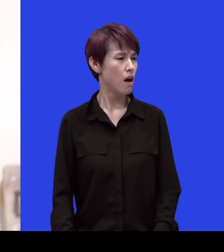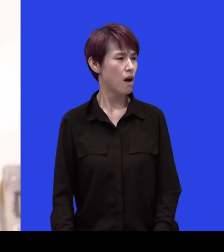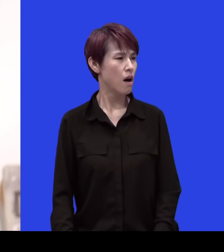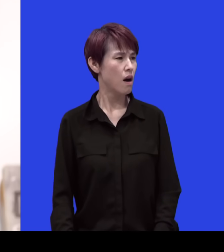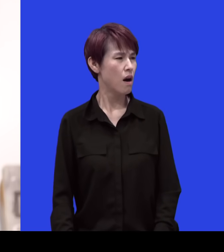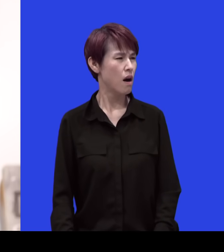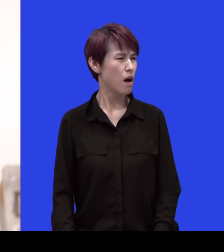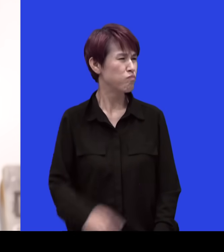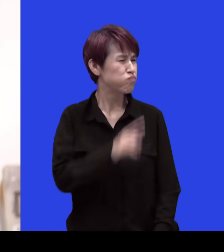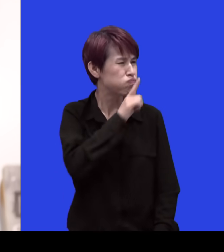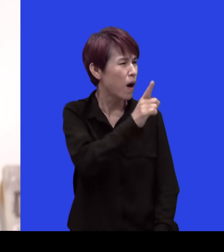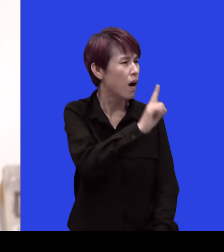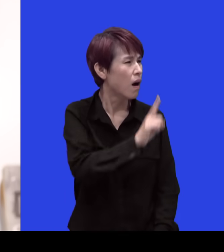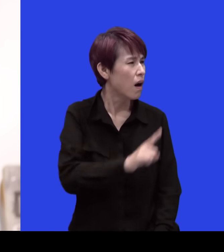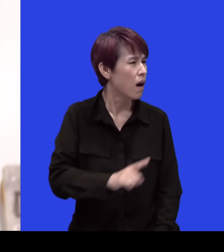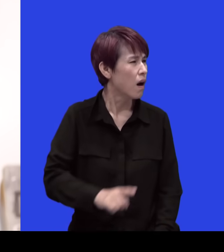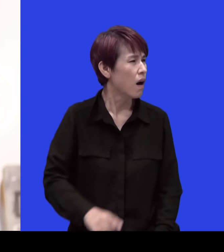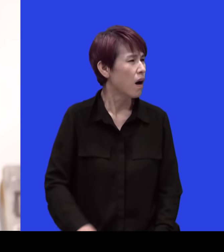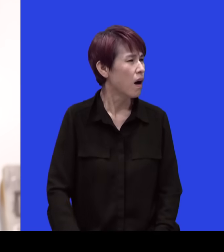무슨 소리냐.